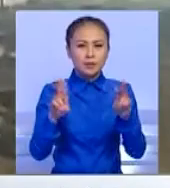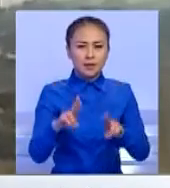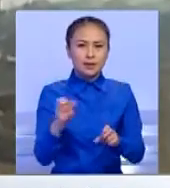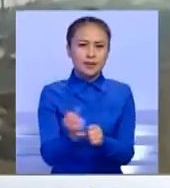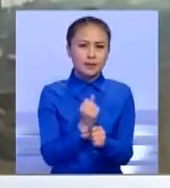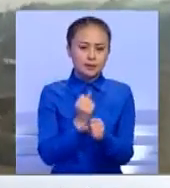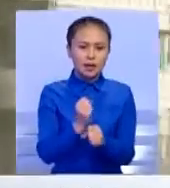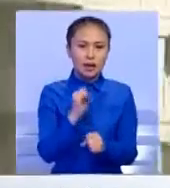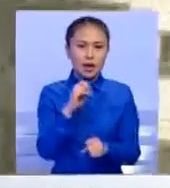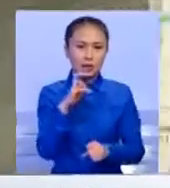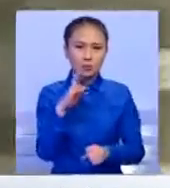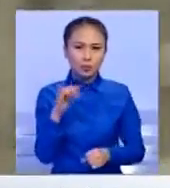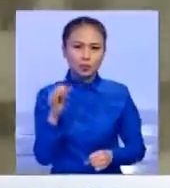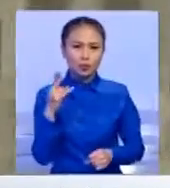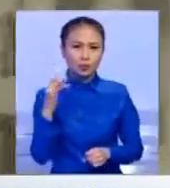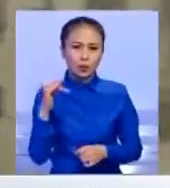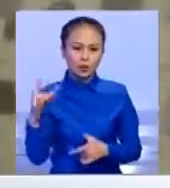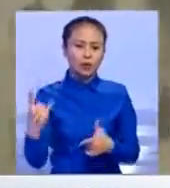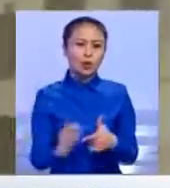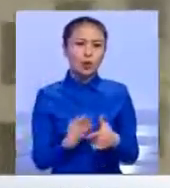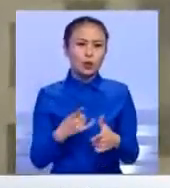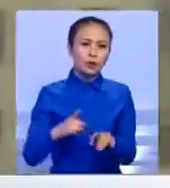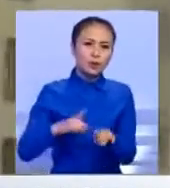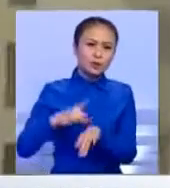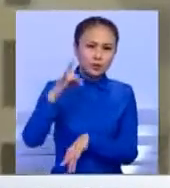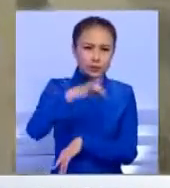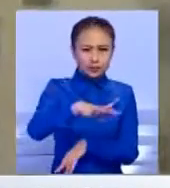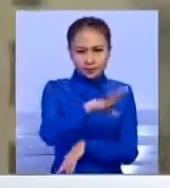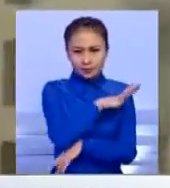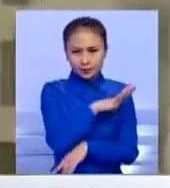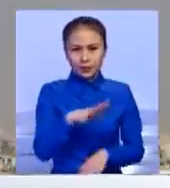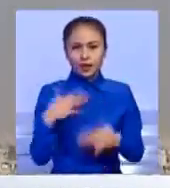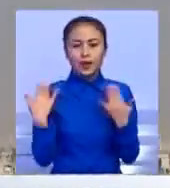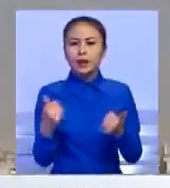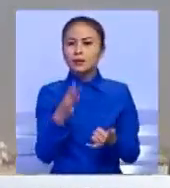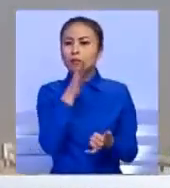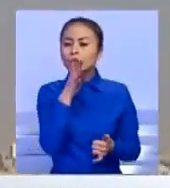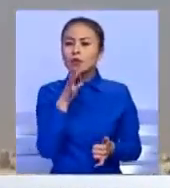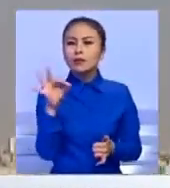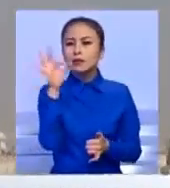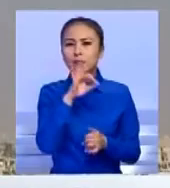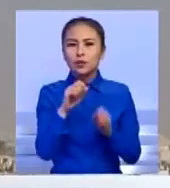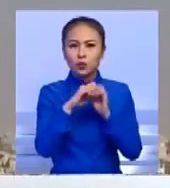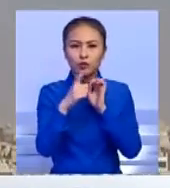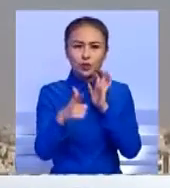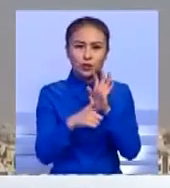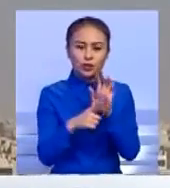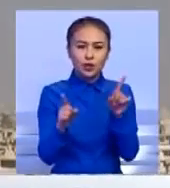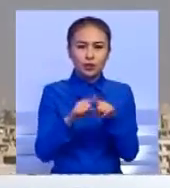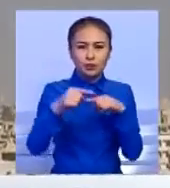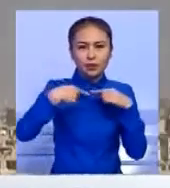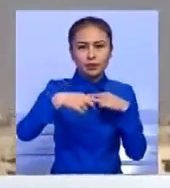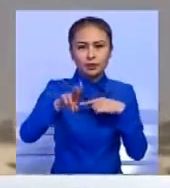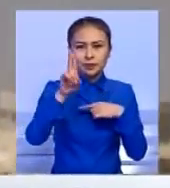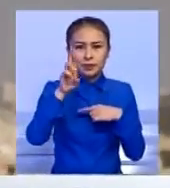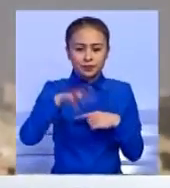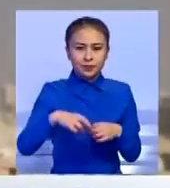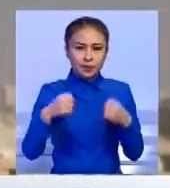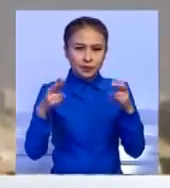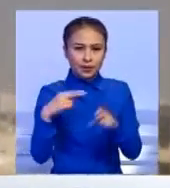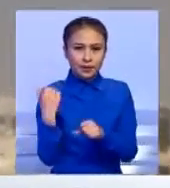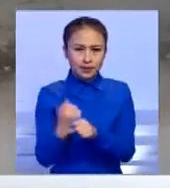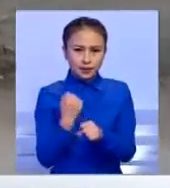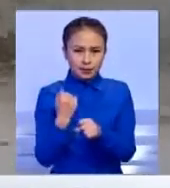Идлиб провинциясындағы Абу-Духур әуежайында азат етуге шақ қалған. Қазір олар нысаннан 17 шақырымда жерде